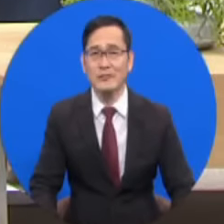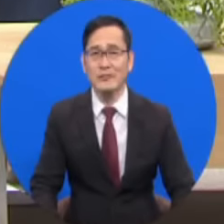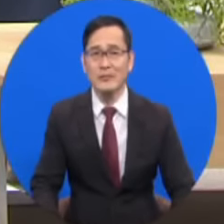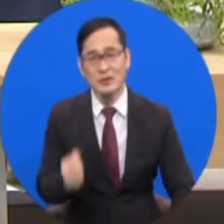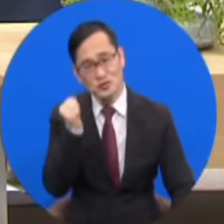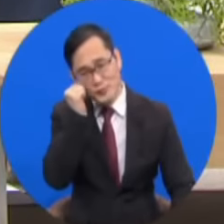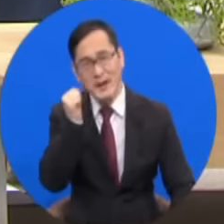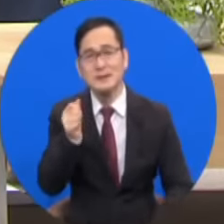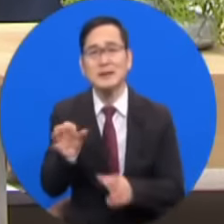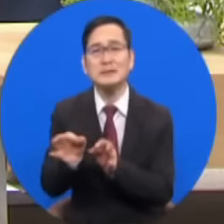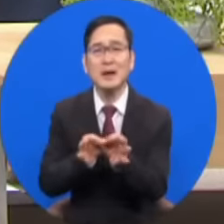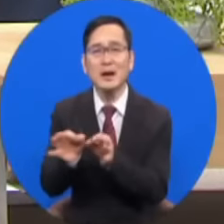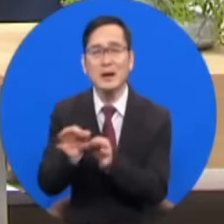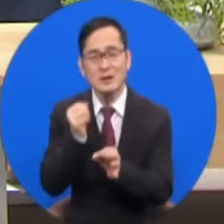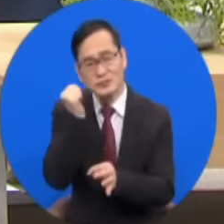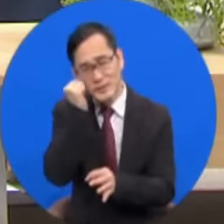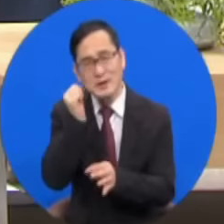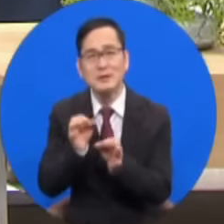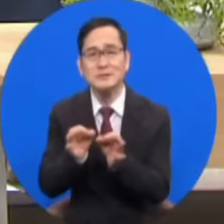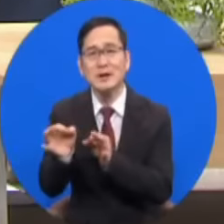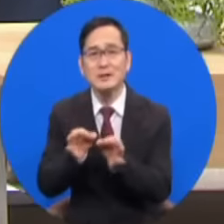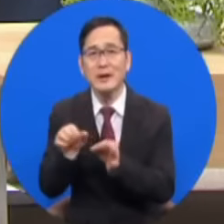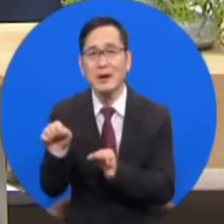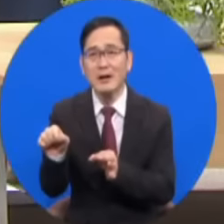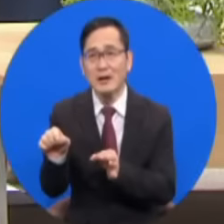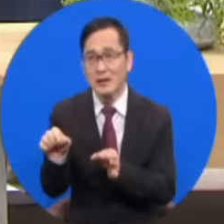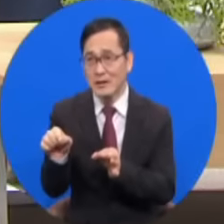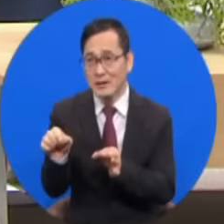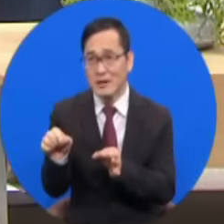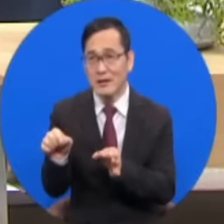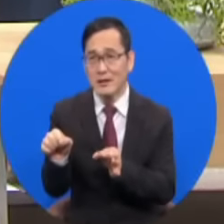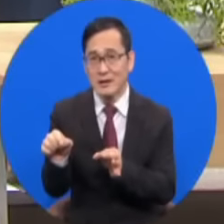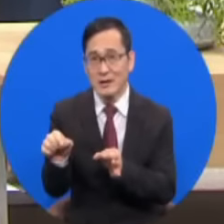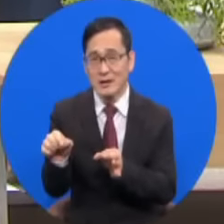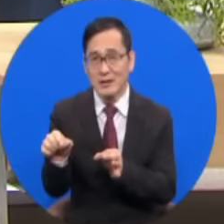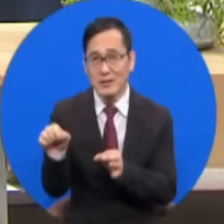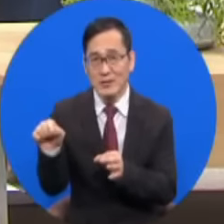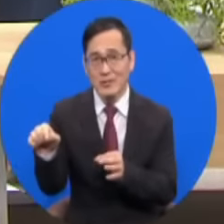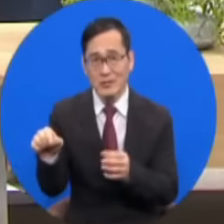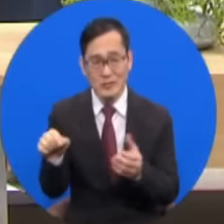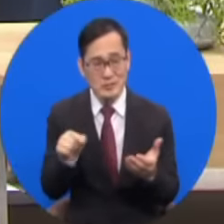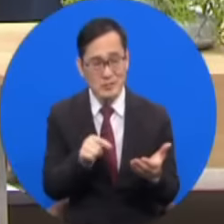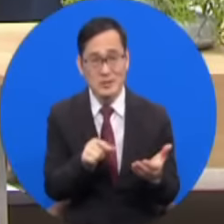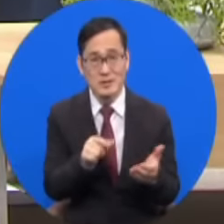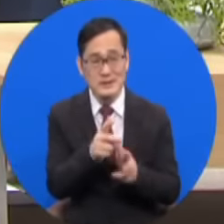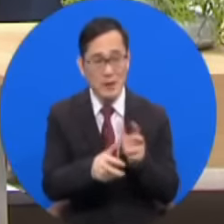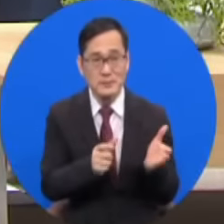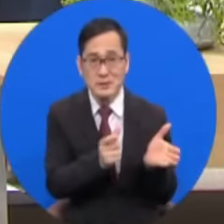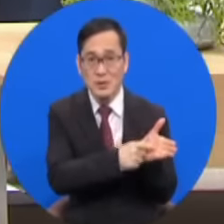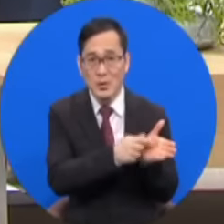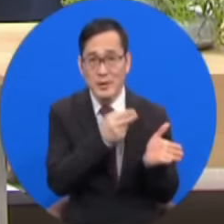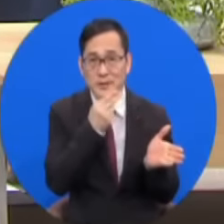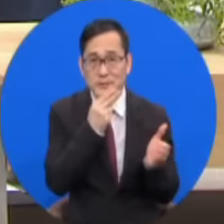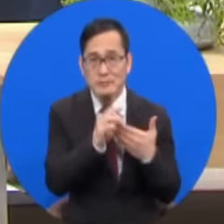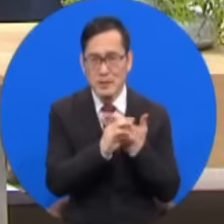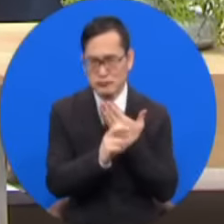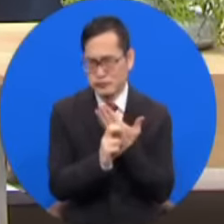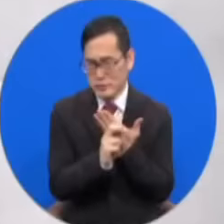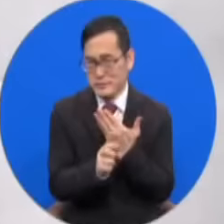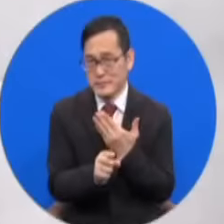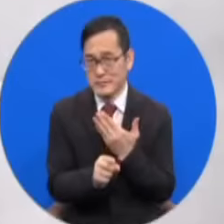아니겠습니까 그런데이 문다 씨는 소위 에어 땡땡땡 그걸 운영한 건데 이게 등록이 안 돼 있어요 그러니까 이렇게